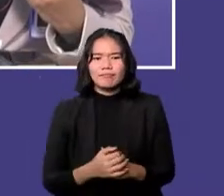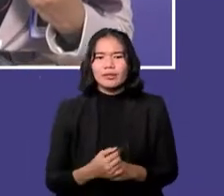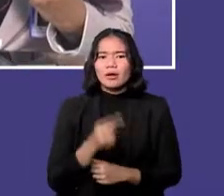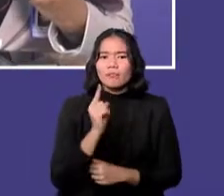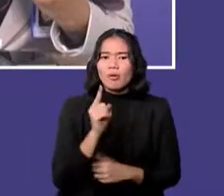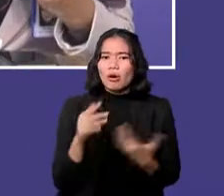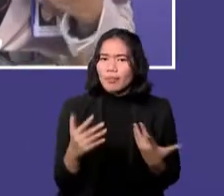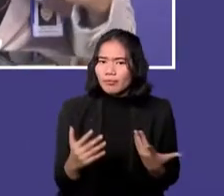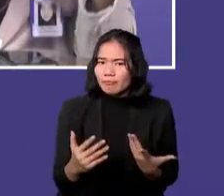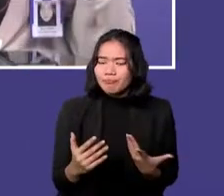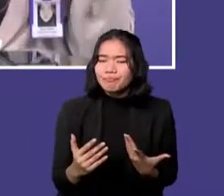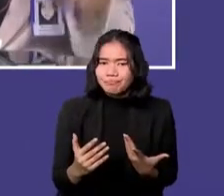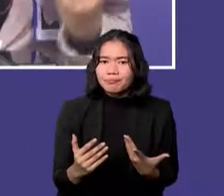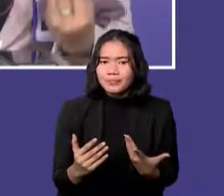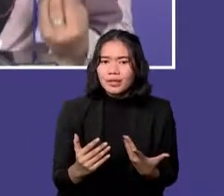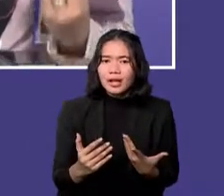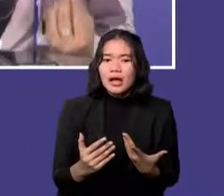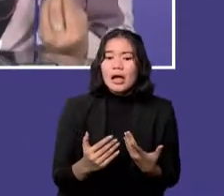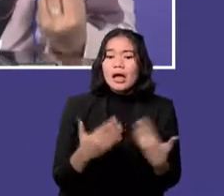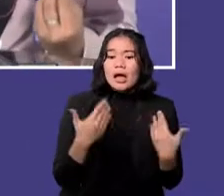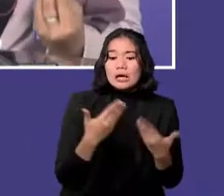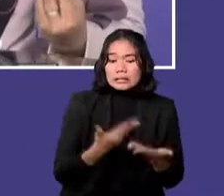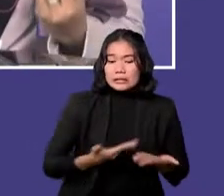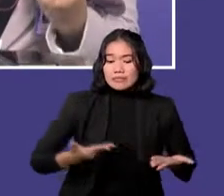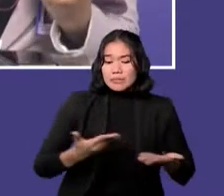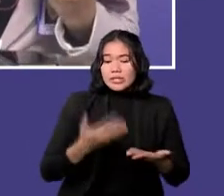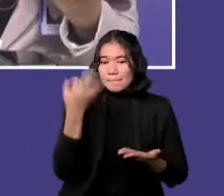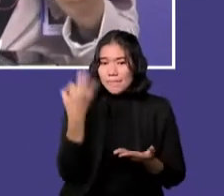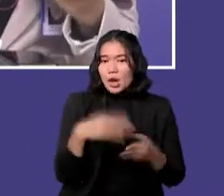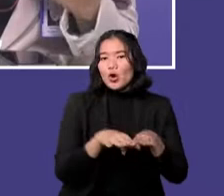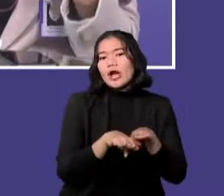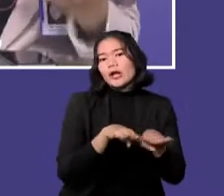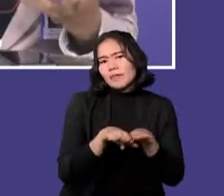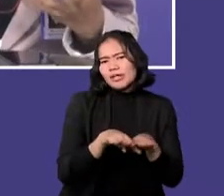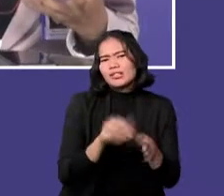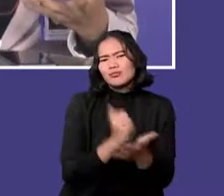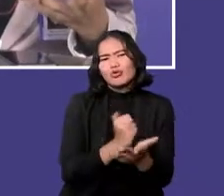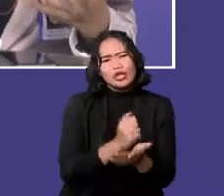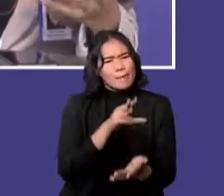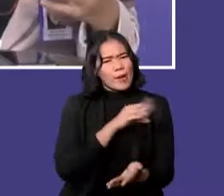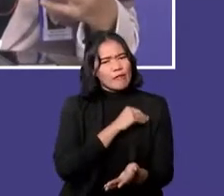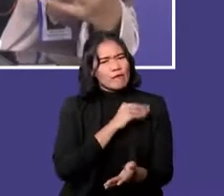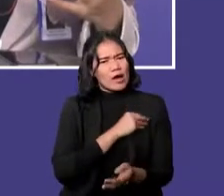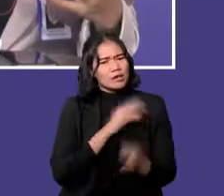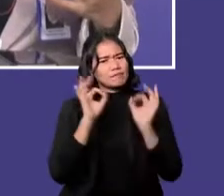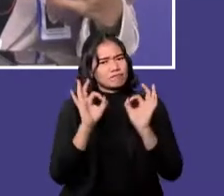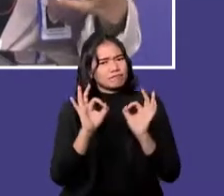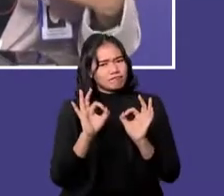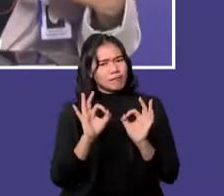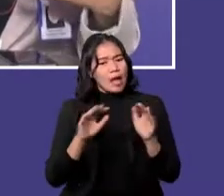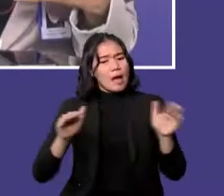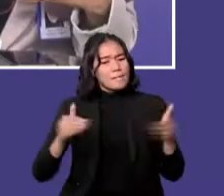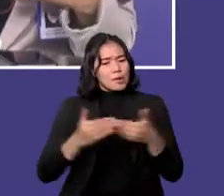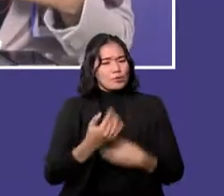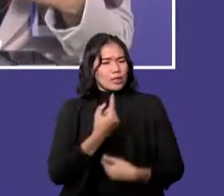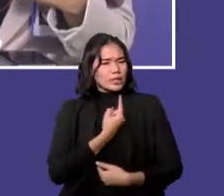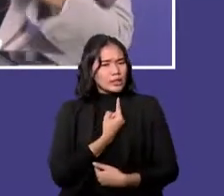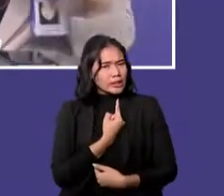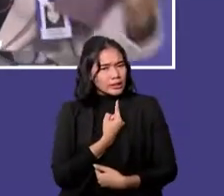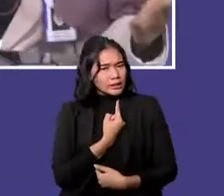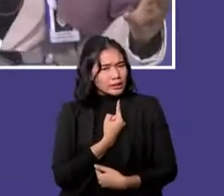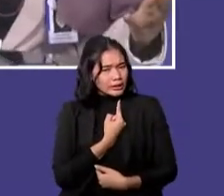bahwa apa namanya, adaptasi kebiasaan baru ini justru akan bermanfaat sebenarnya buat kita juga untuk melindungi diri dari